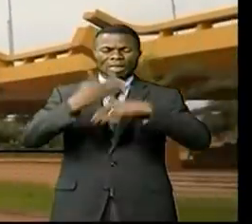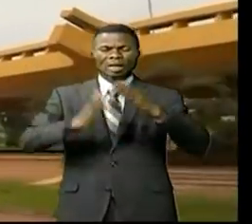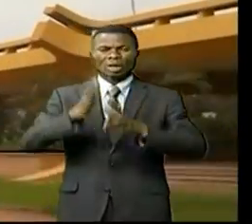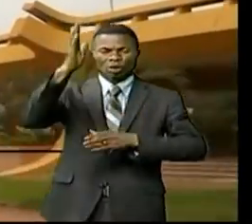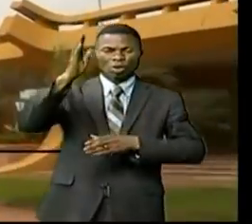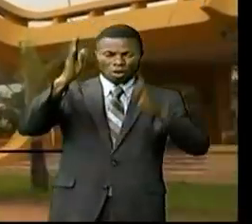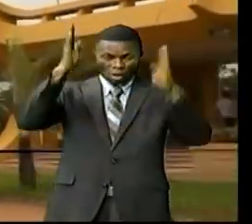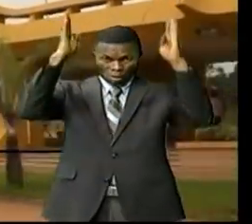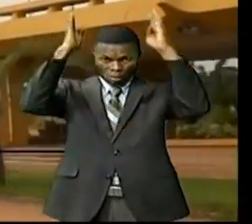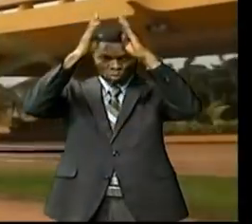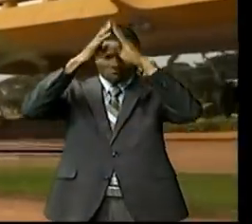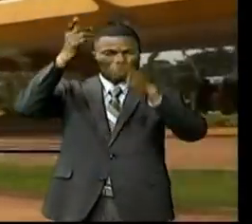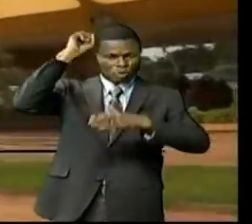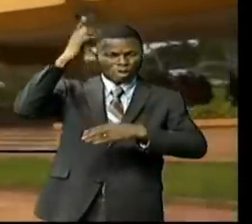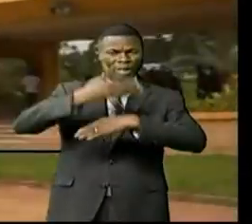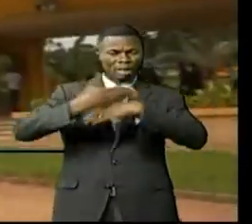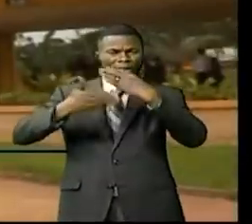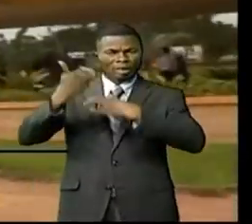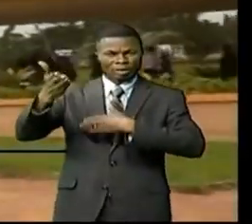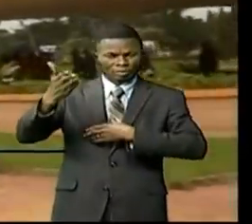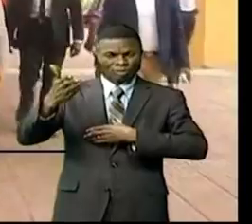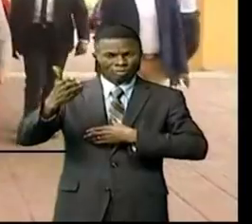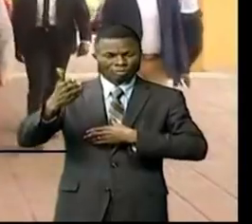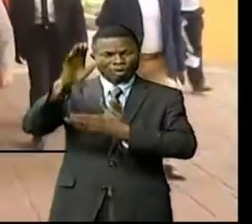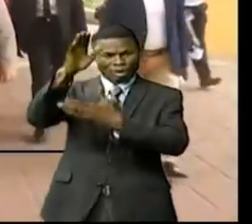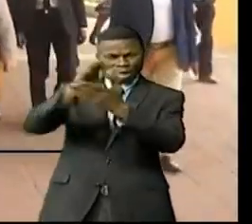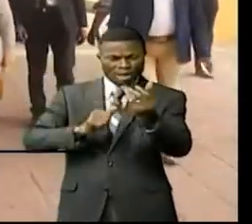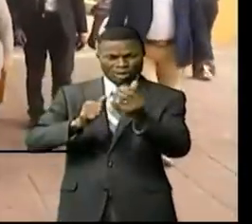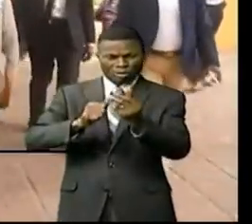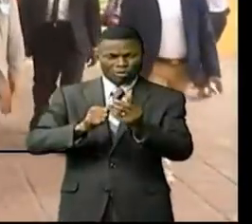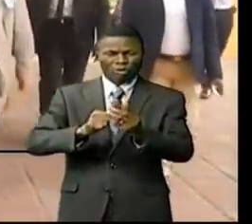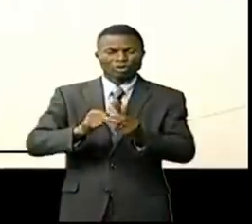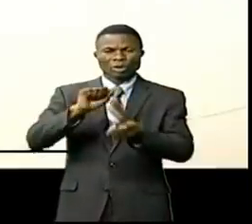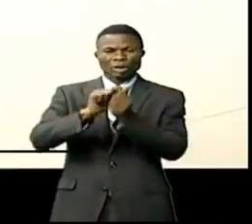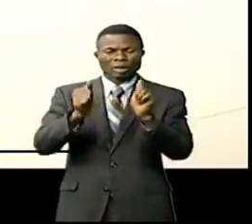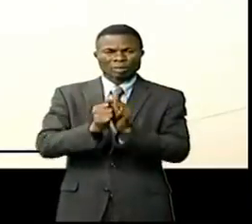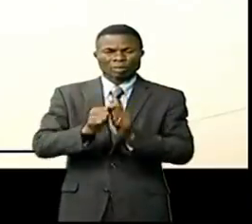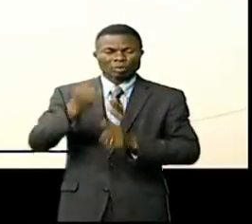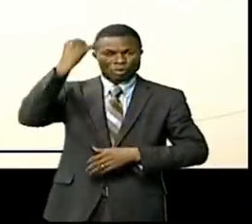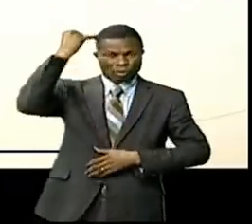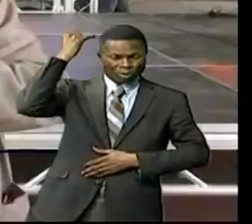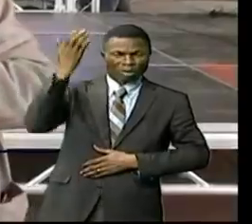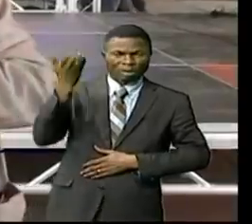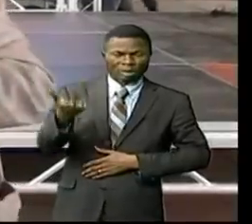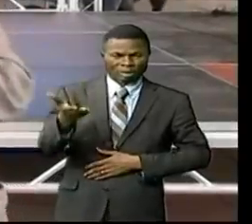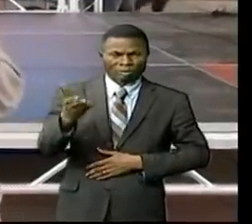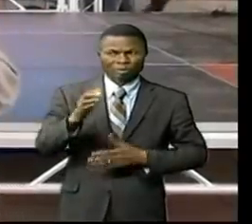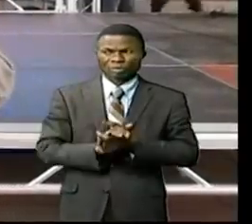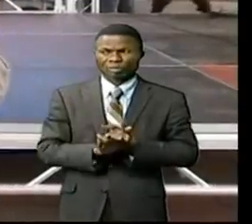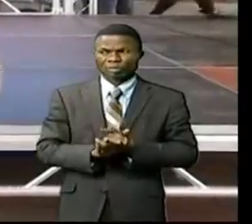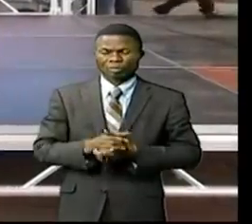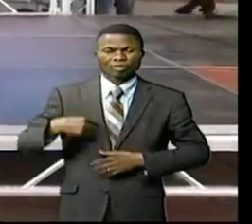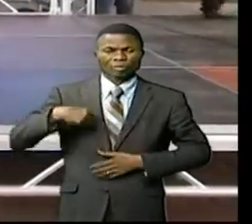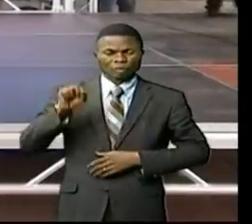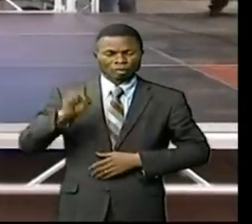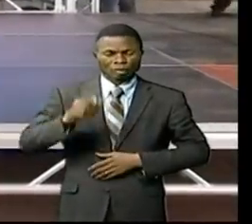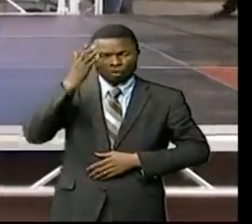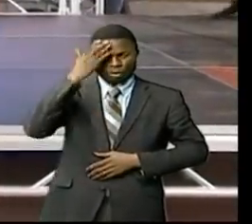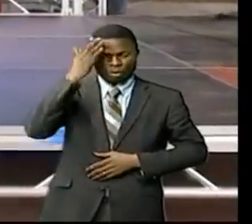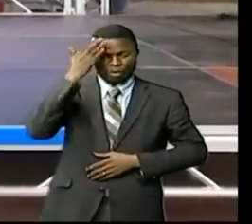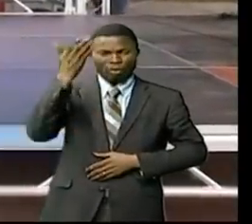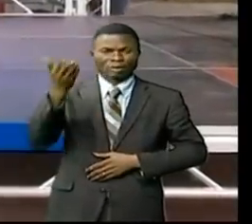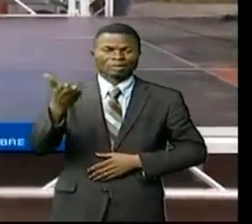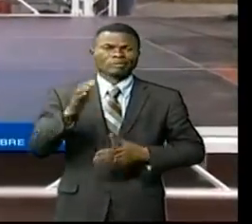le président Mobutu en faisant recours à l'authenticité en mémoire de Patrice Emery Lumumba. Nous venons de découvrir que